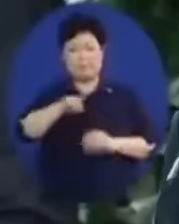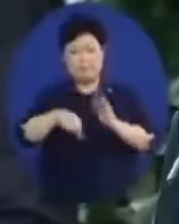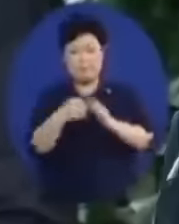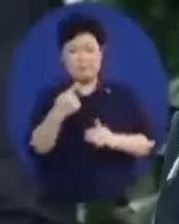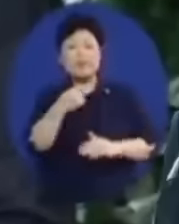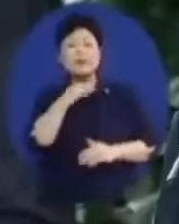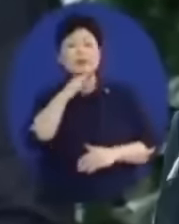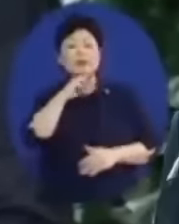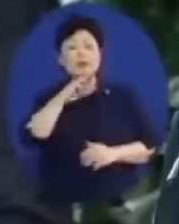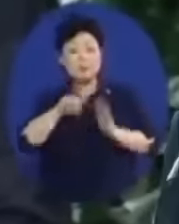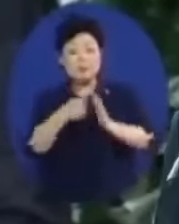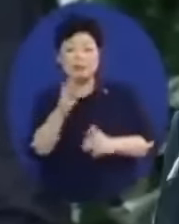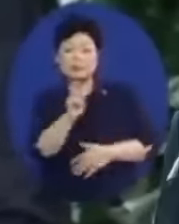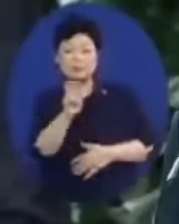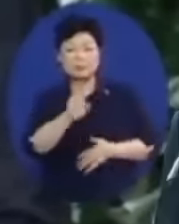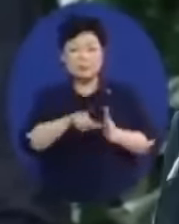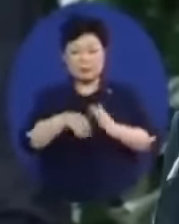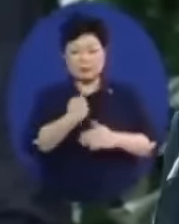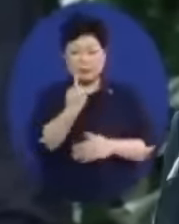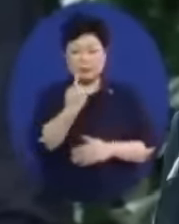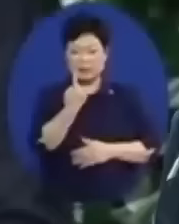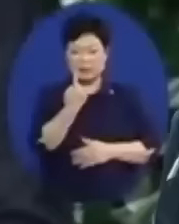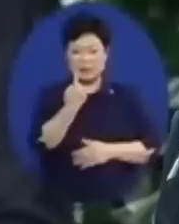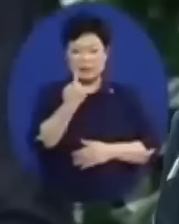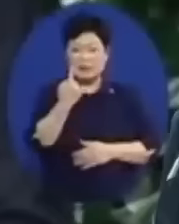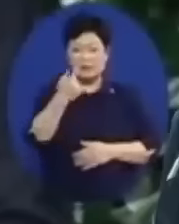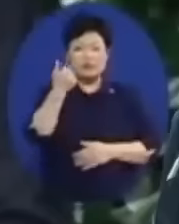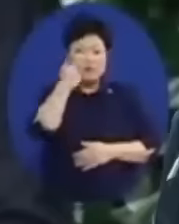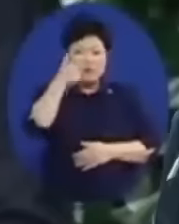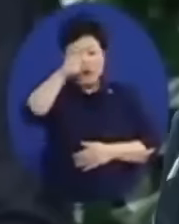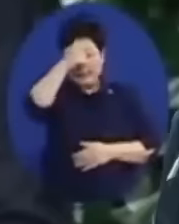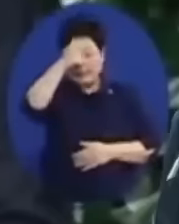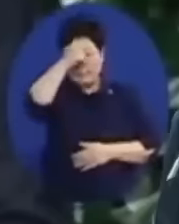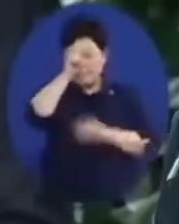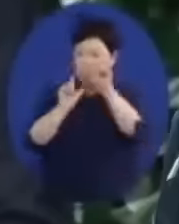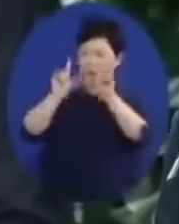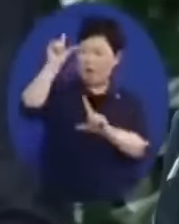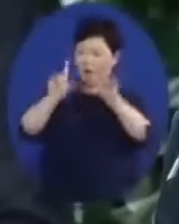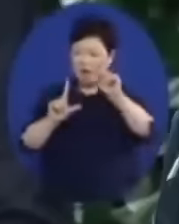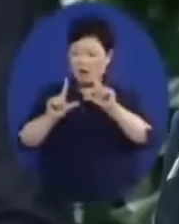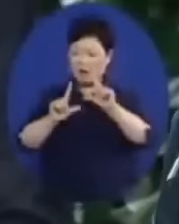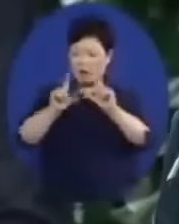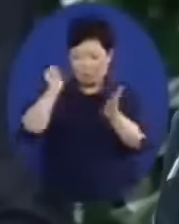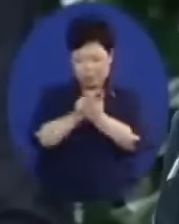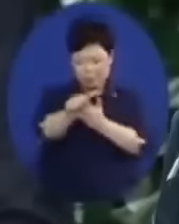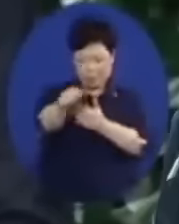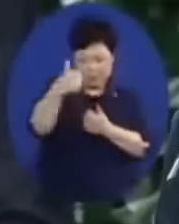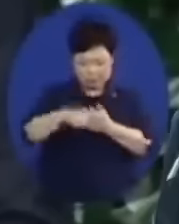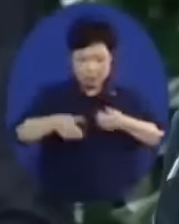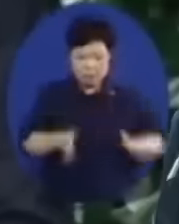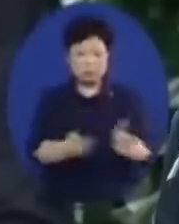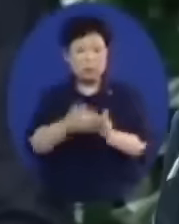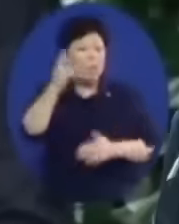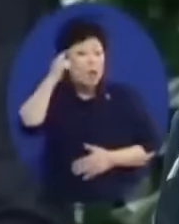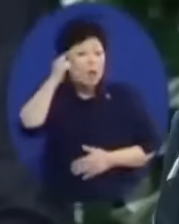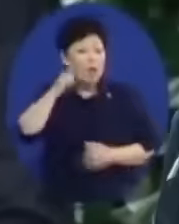130세가 될 때 자기의 모양대로 자기를 닮은 아들을 낳았습니다. 왜